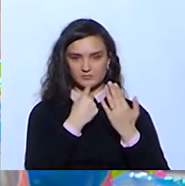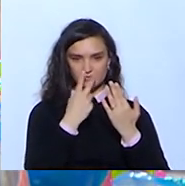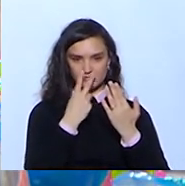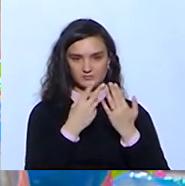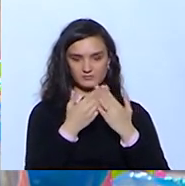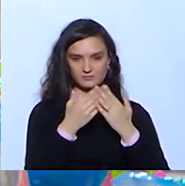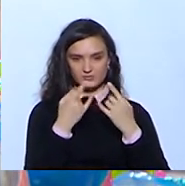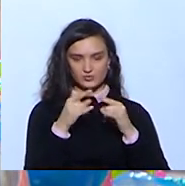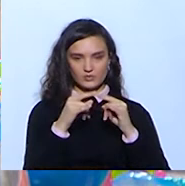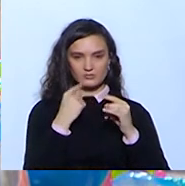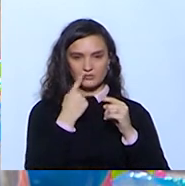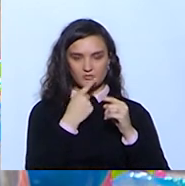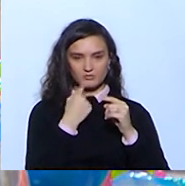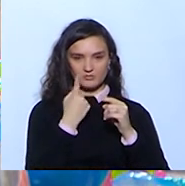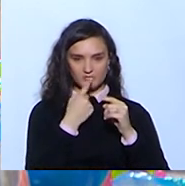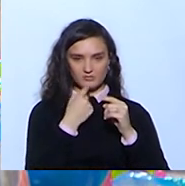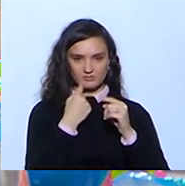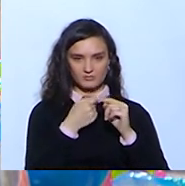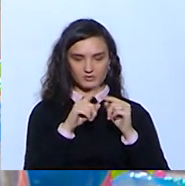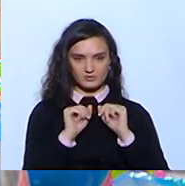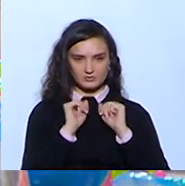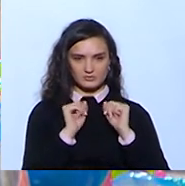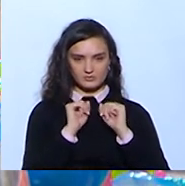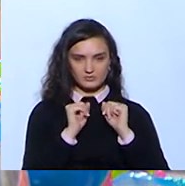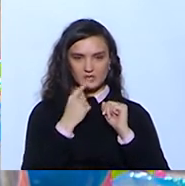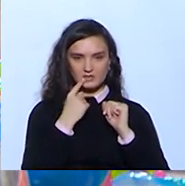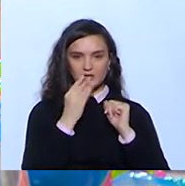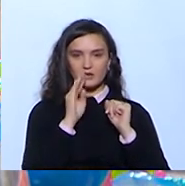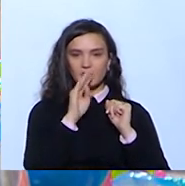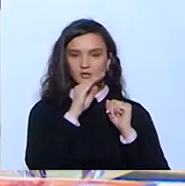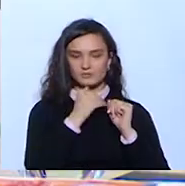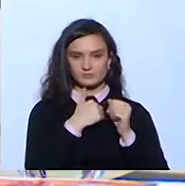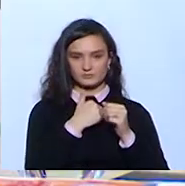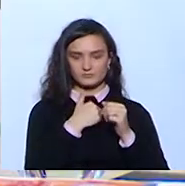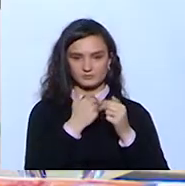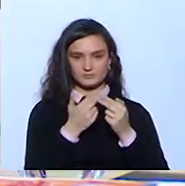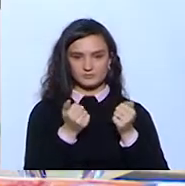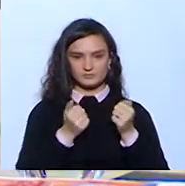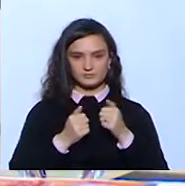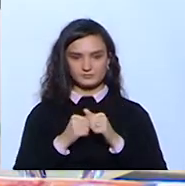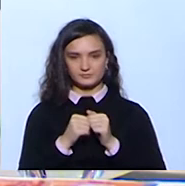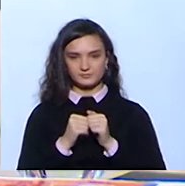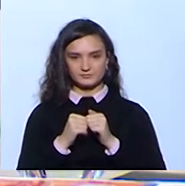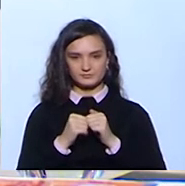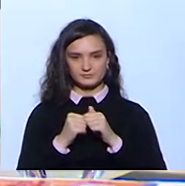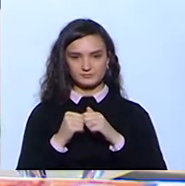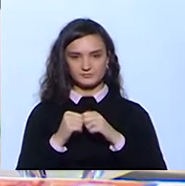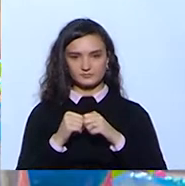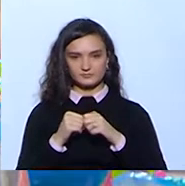ცხვირპირს, მაგალითად შოკოლადი ან ხილფაფია, ის ცდილობს მიწვდეს ენით, ხო? ენით, დიახ. ენით წვდება